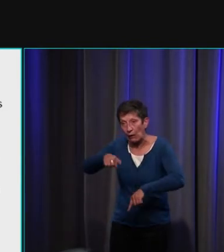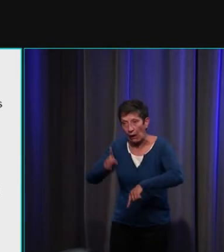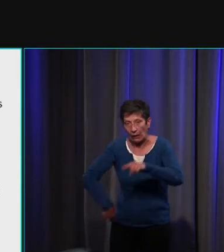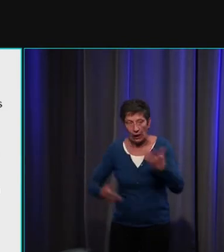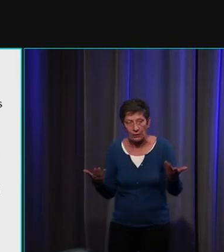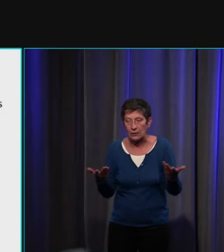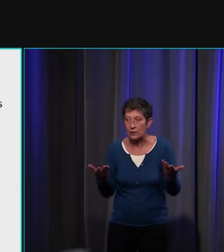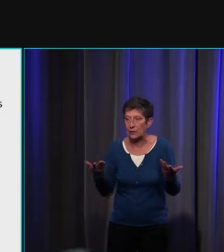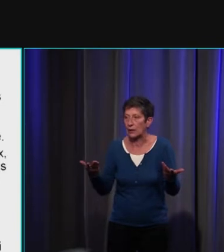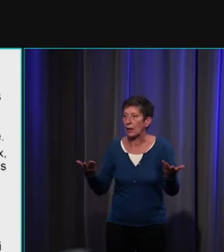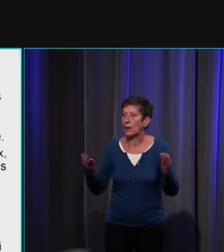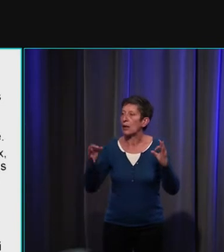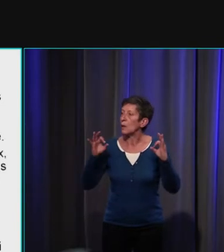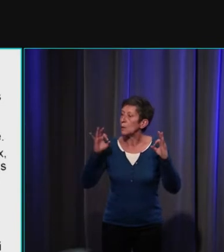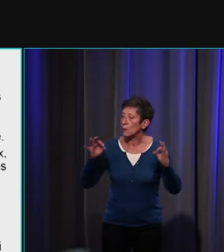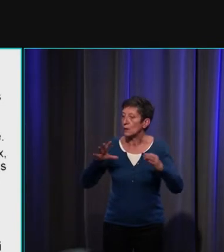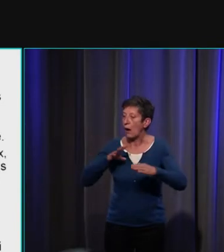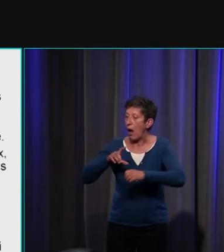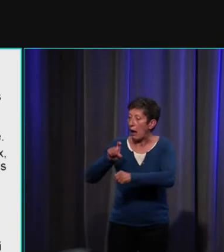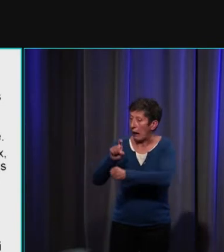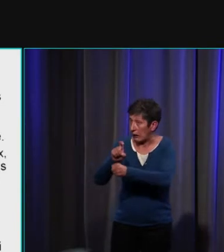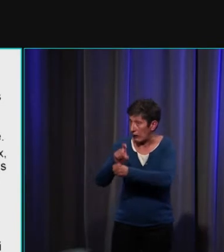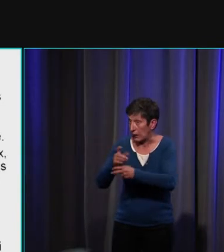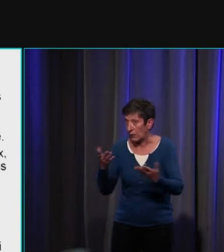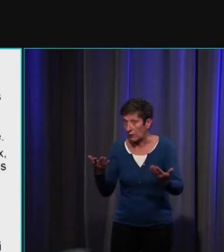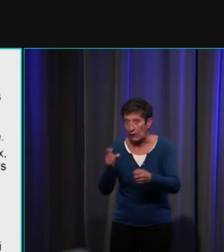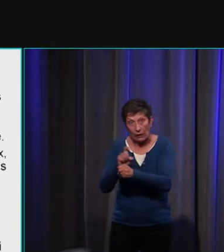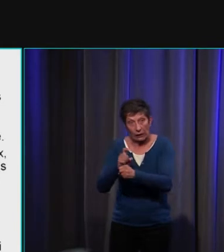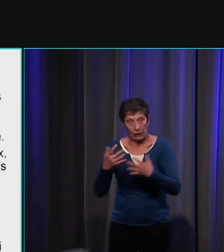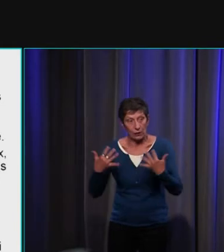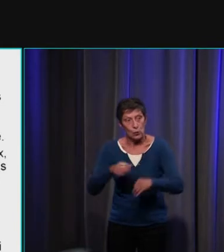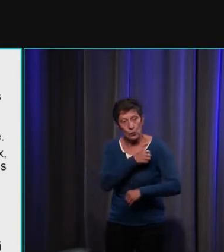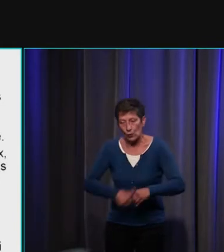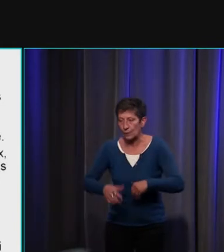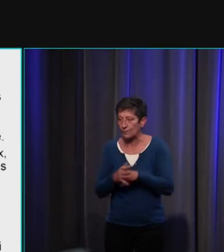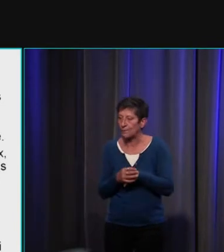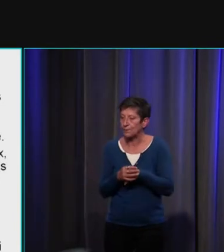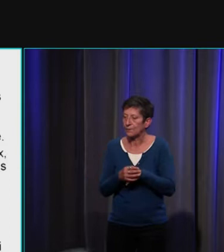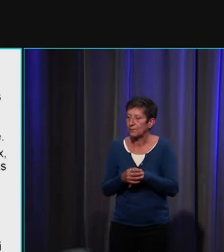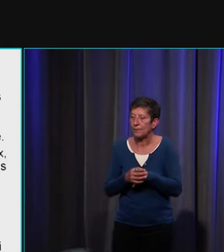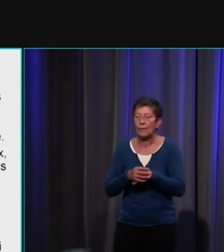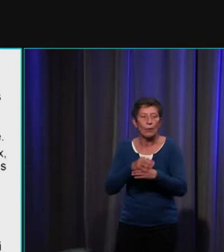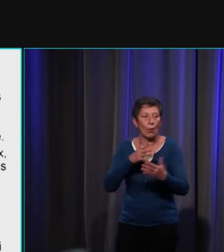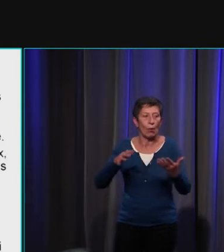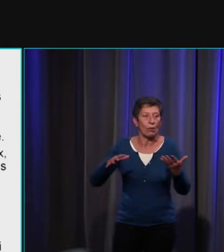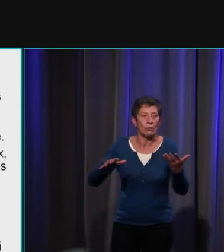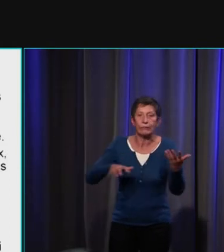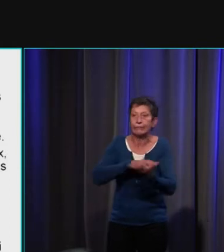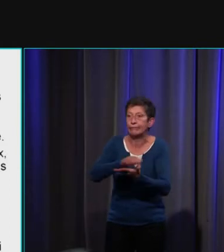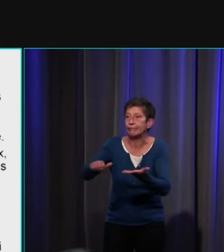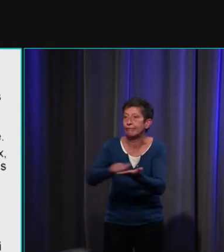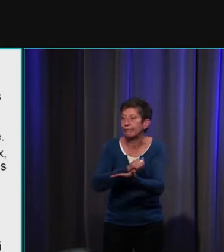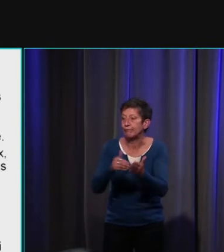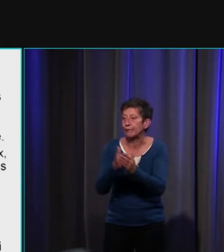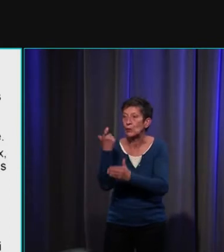y a eu des critiques extrêmement forte alors le sac 2204 tout le monde l'a critiqué à commencer